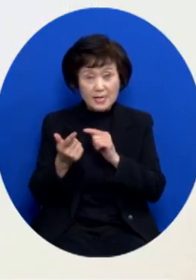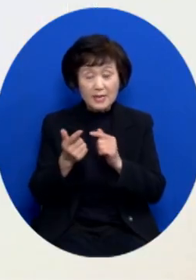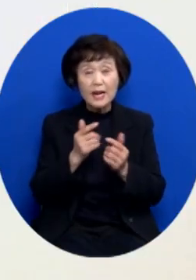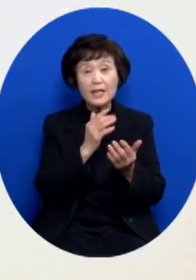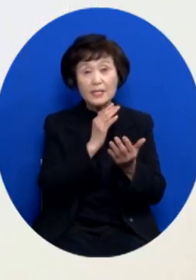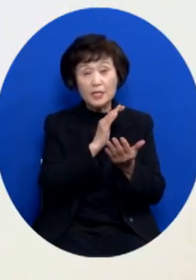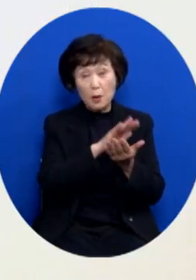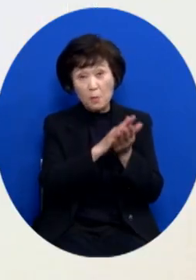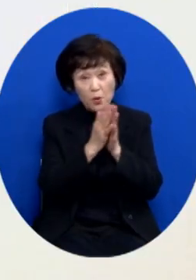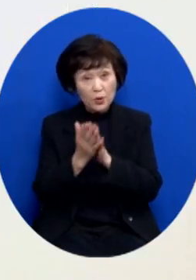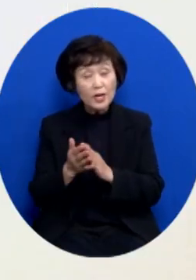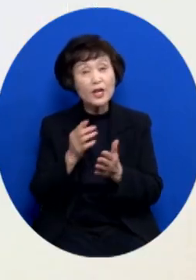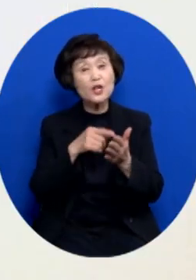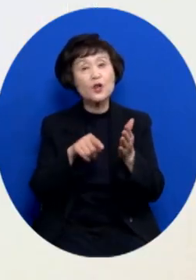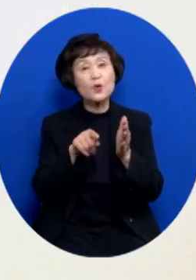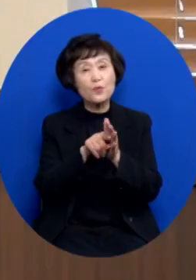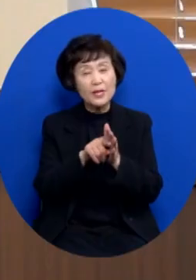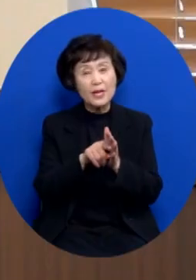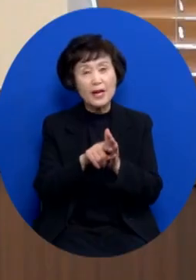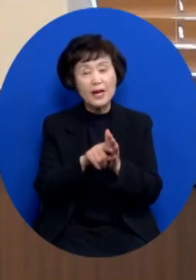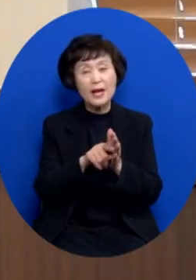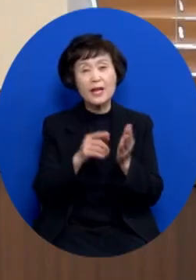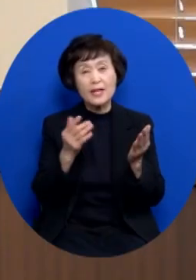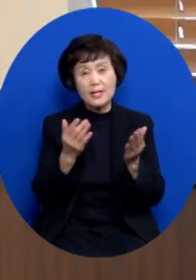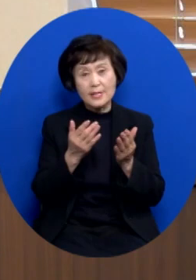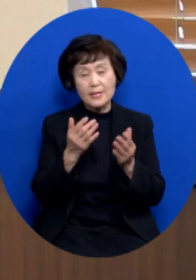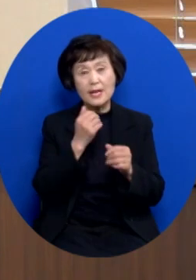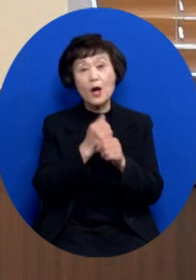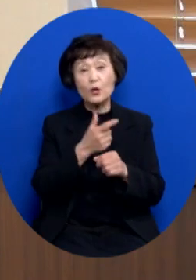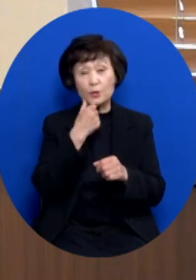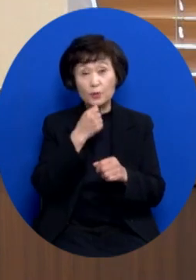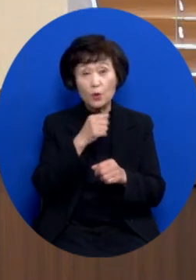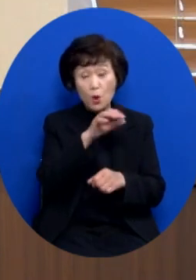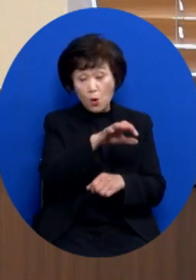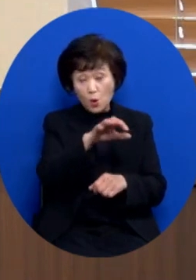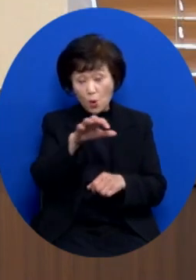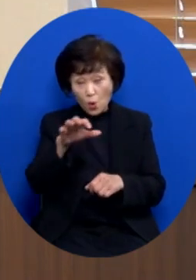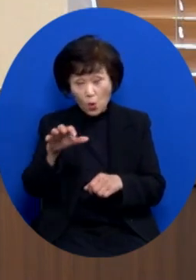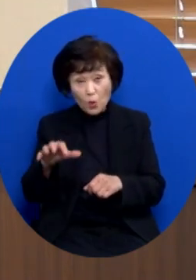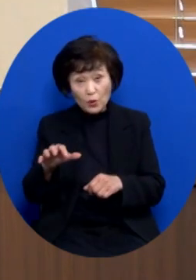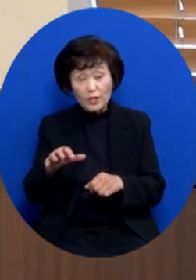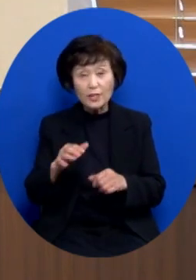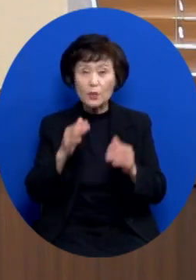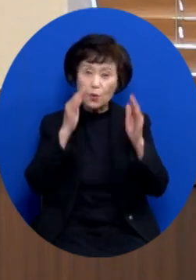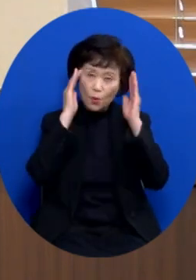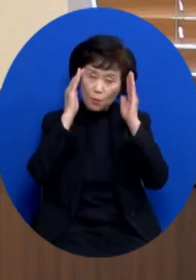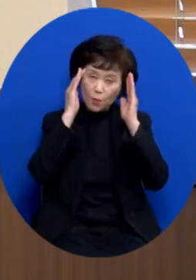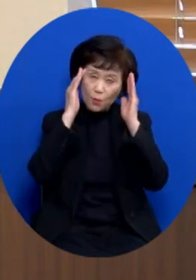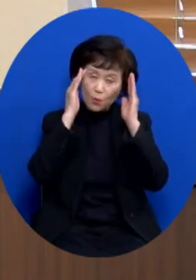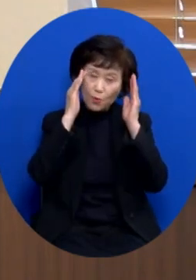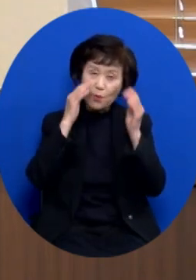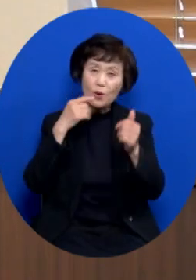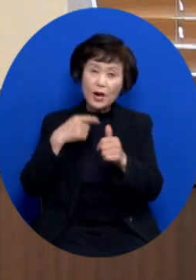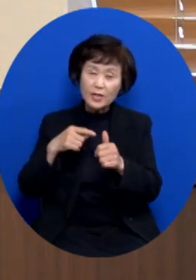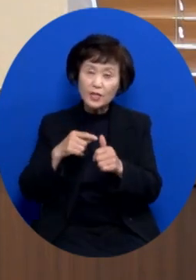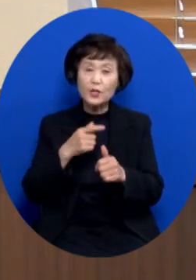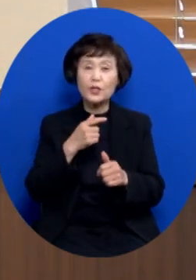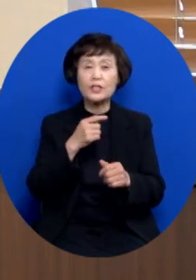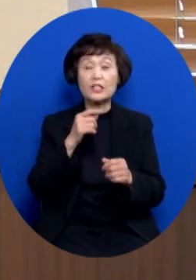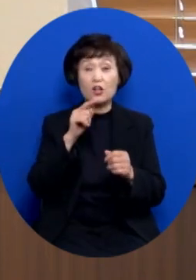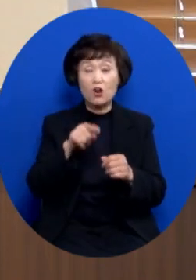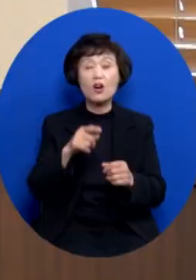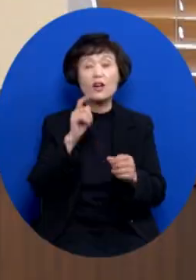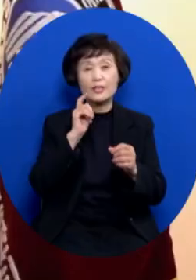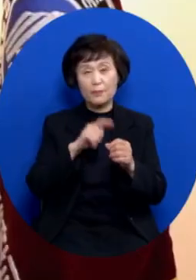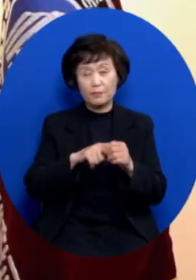되겠다. 캠퍼스를 좀 다양한 지역에서 공부할 수 있도록 이렇게 해야 되겠다 하는 게 첫째 목표고요. 그 다음에